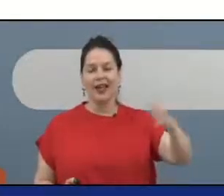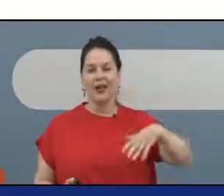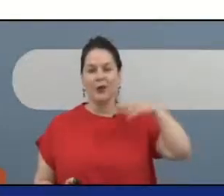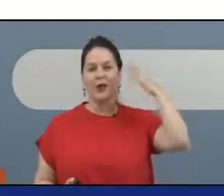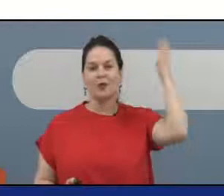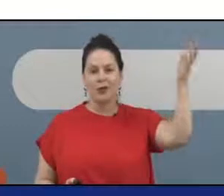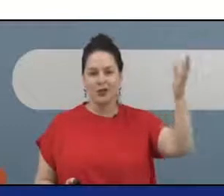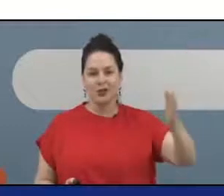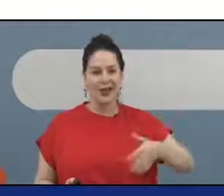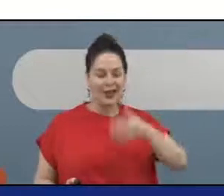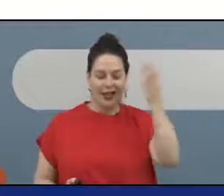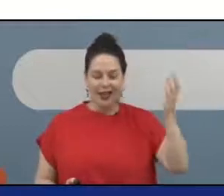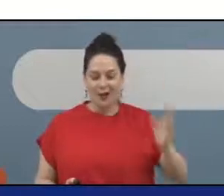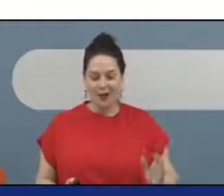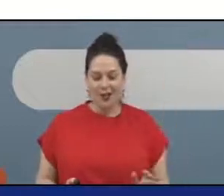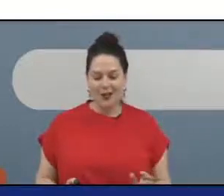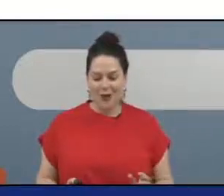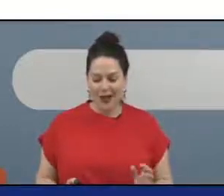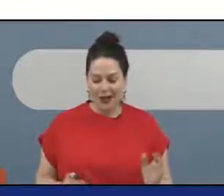יטוס לירח, הוא יכבוש